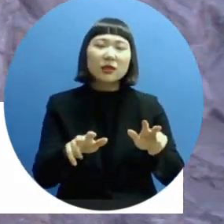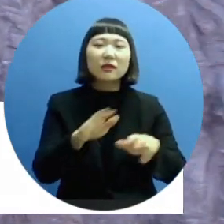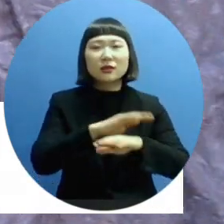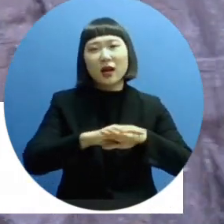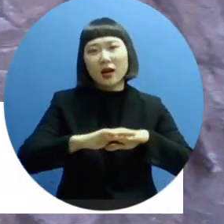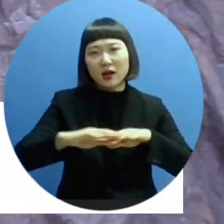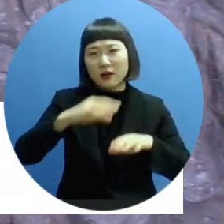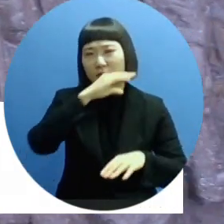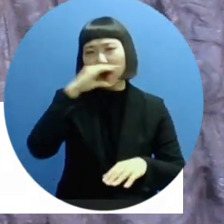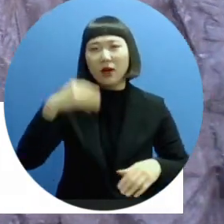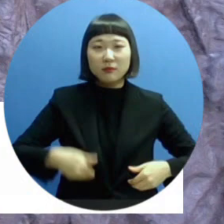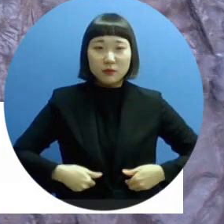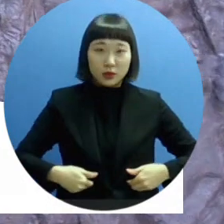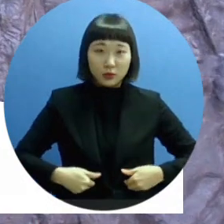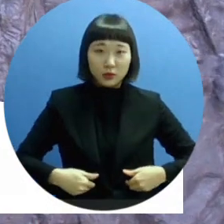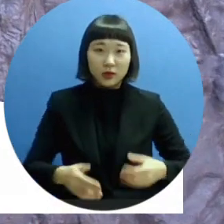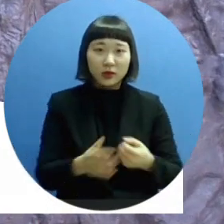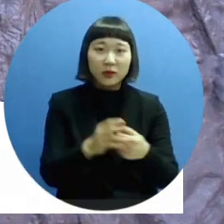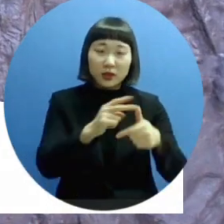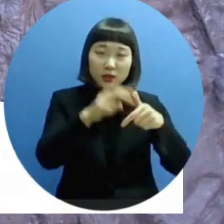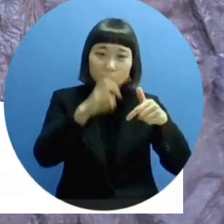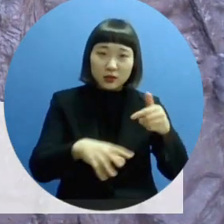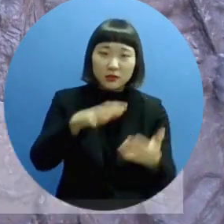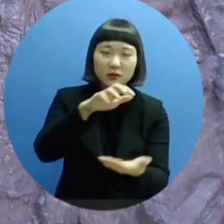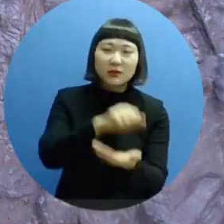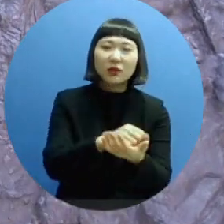그게 아닌데 굳이 여기를 해놓을 필요가 없지.